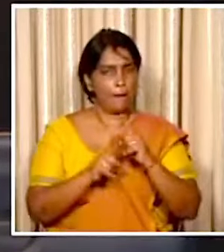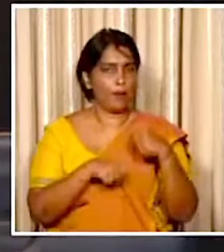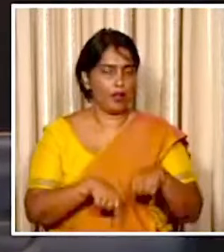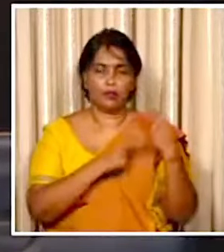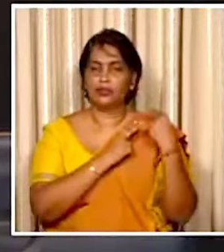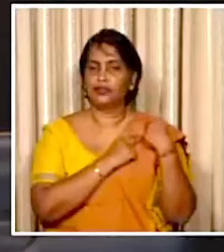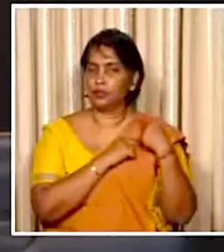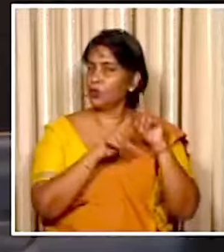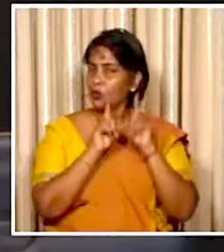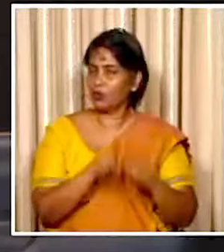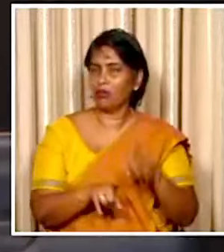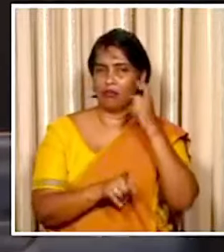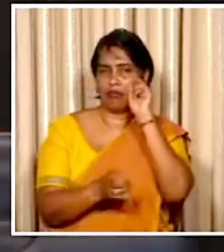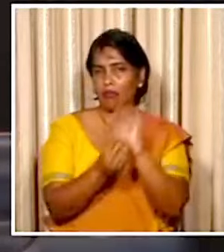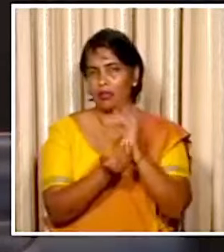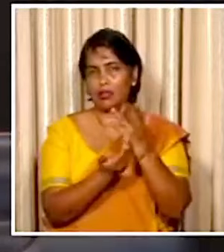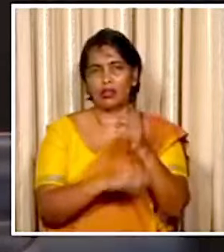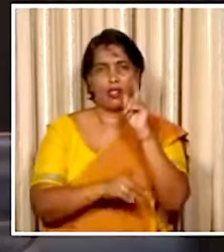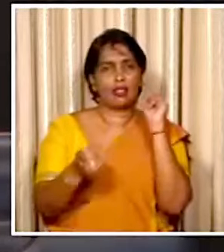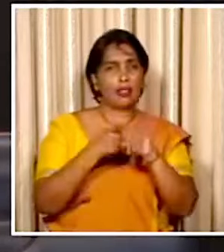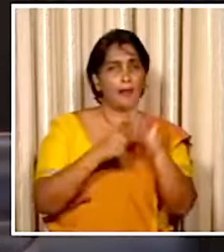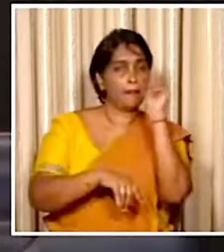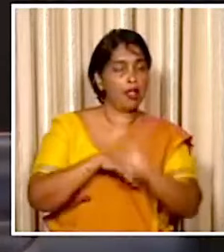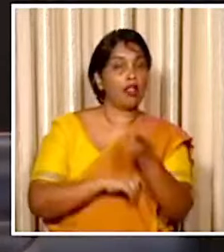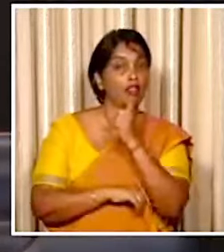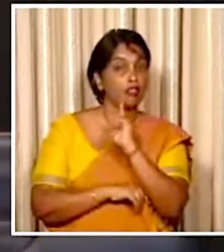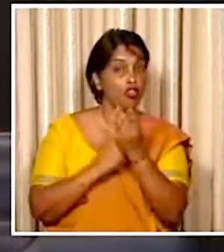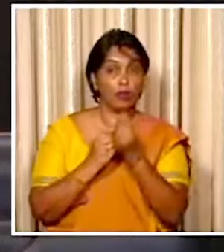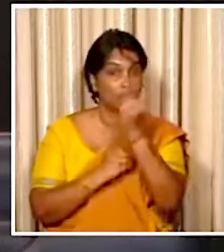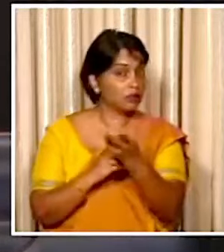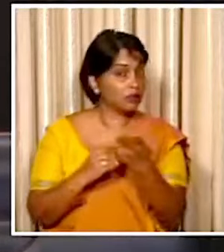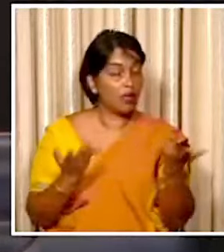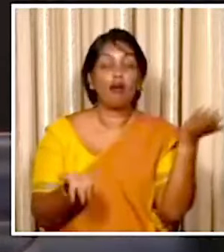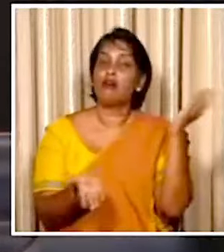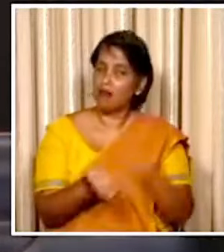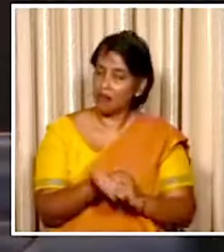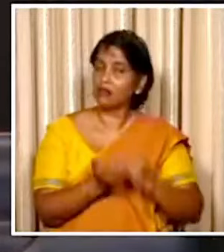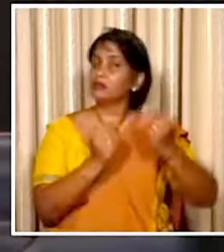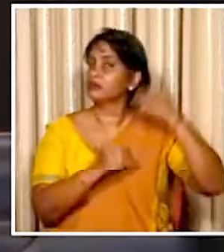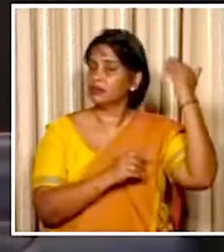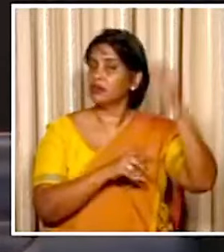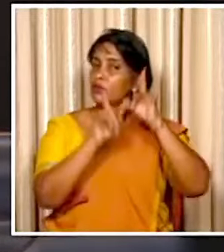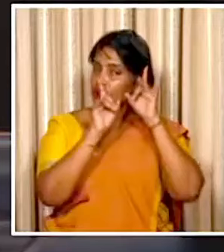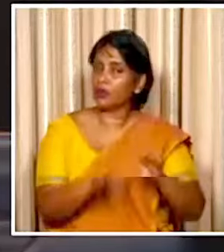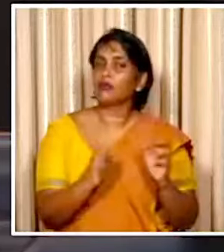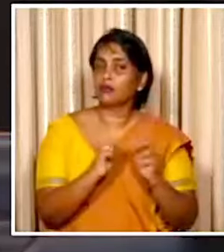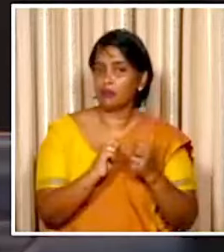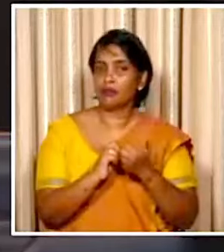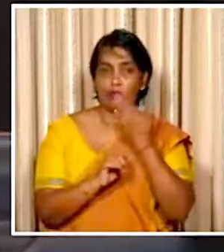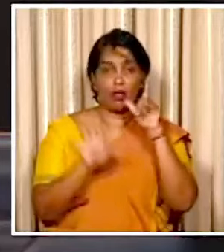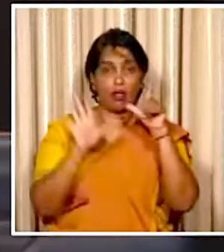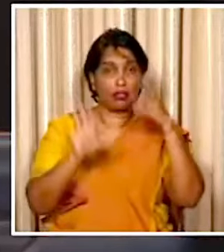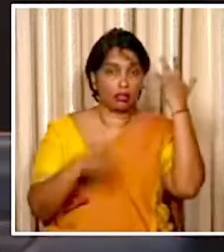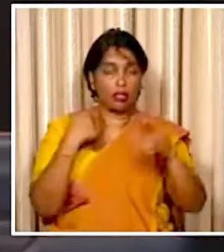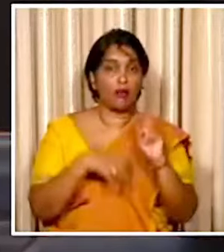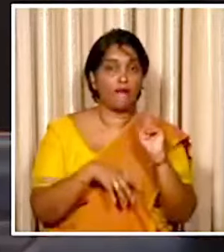තියෙනවා මේ වගේ නොසලකිලිමත් තරග සංවිධායකරුන්ට දඬුවම් නොදුන්නොත් ආයේ යම් දවසක මේ වගේ සිද්ධි වෙන්න පුළුවන්. 7 දෙනෙක් මරණ 20